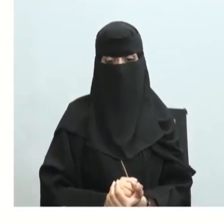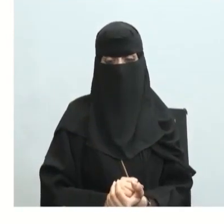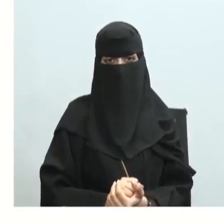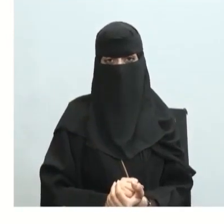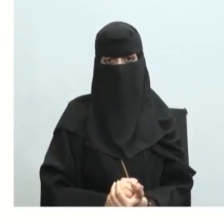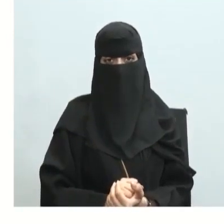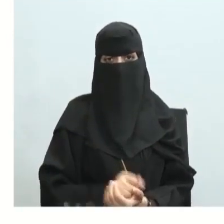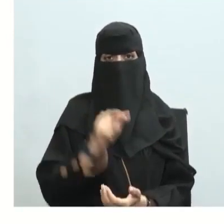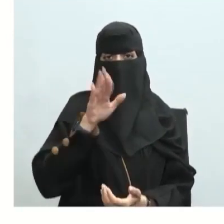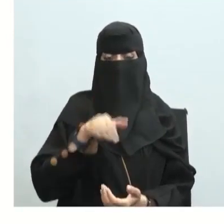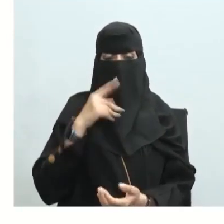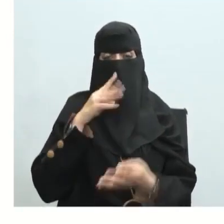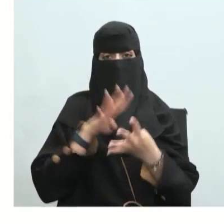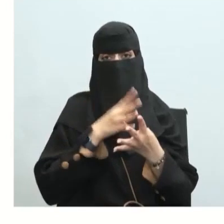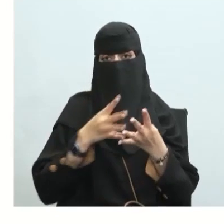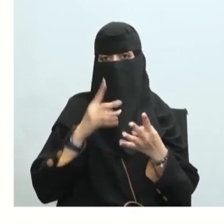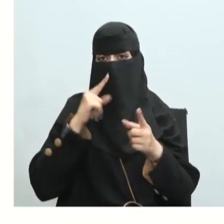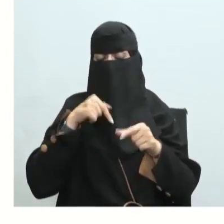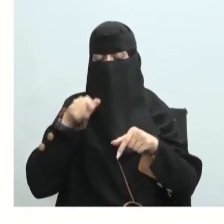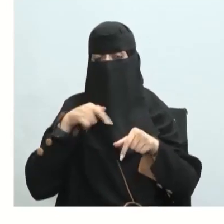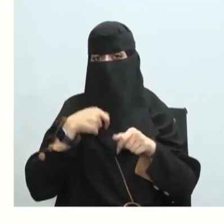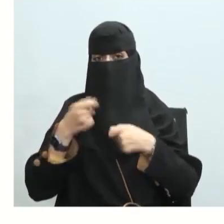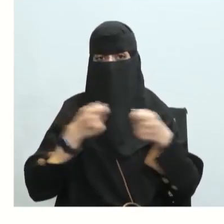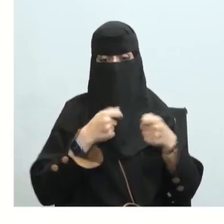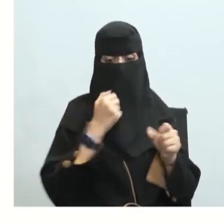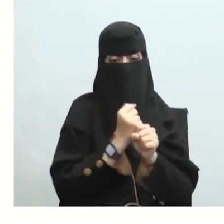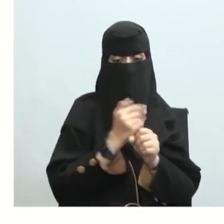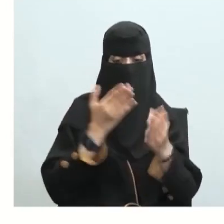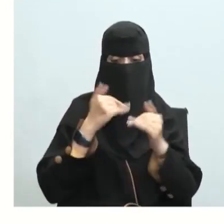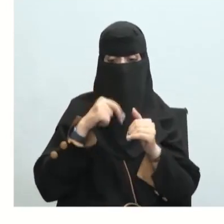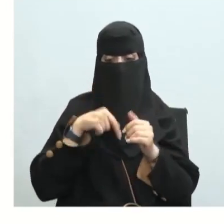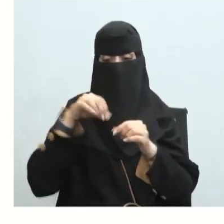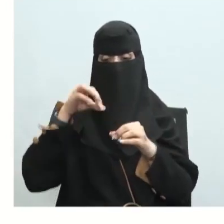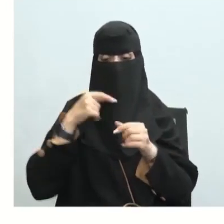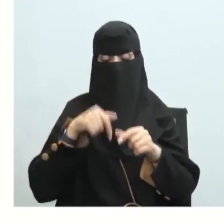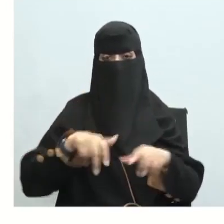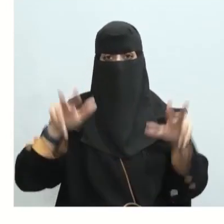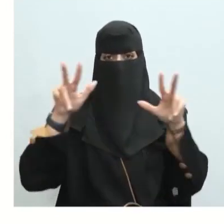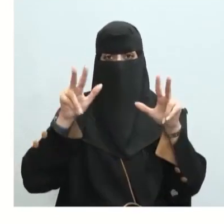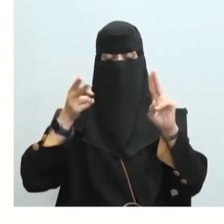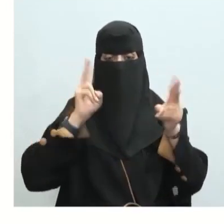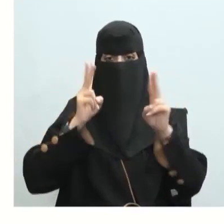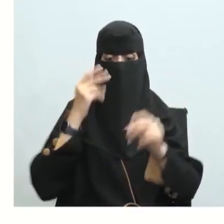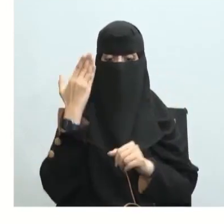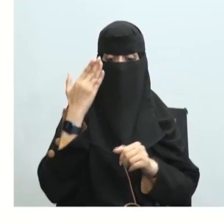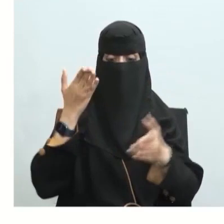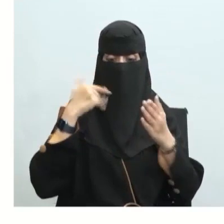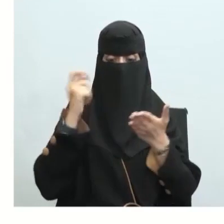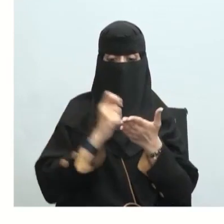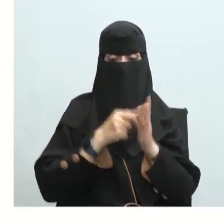توزيع الادوار اوراق المقدمه والحفل الخطابي كتابه التقرير والحمله الحمله الدعائيه والعلاقات العامه